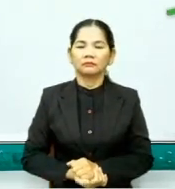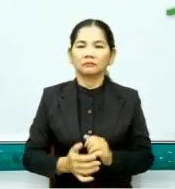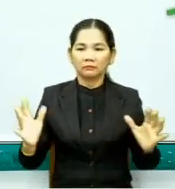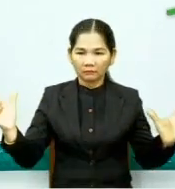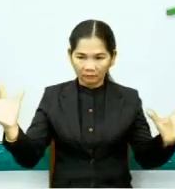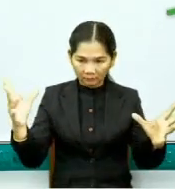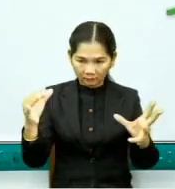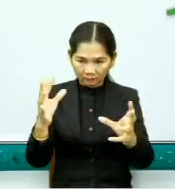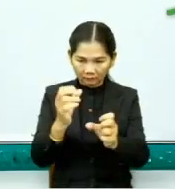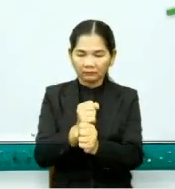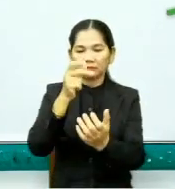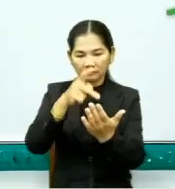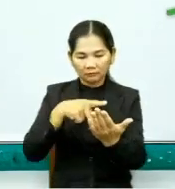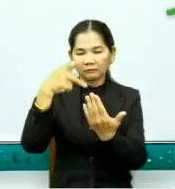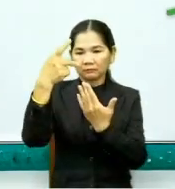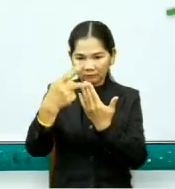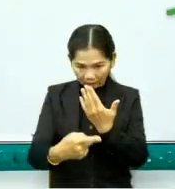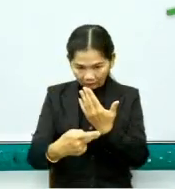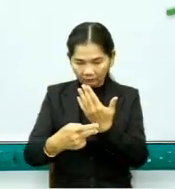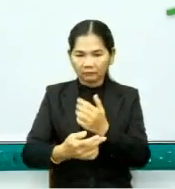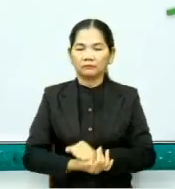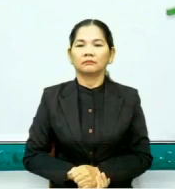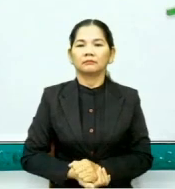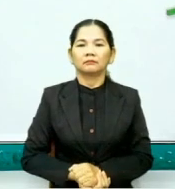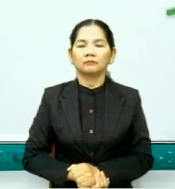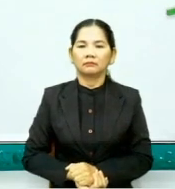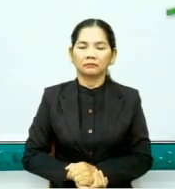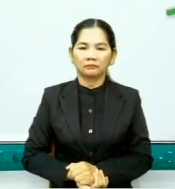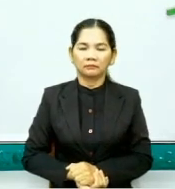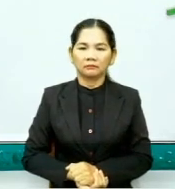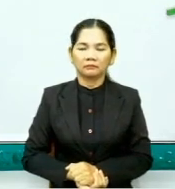เติบจับกรรมวิธี